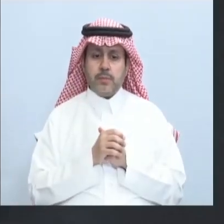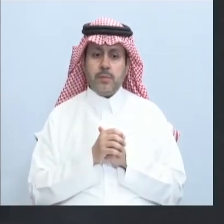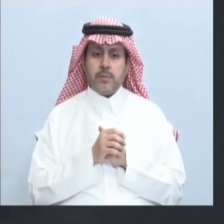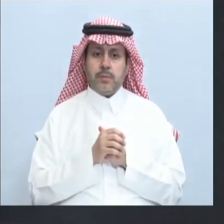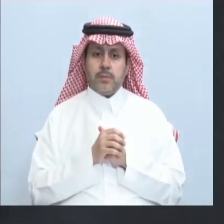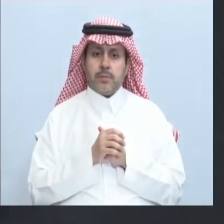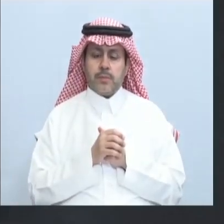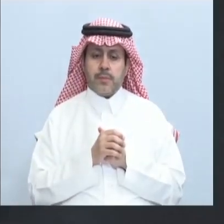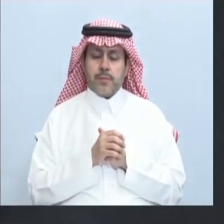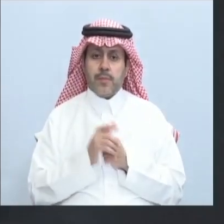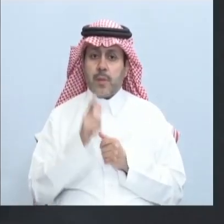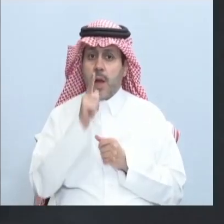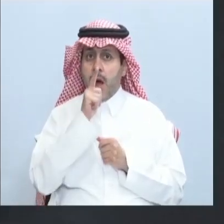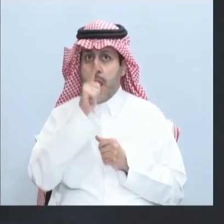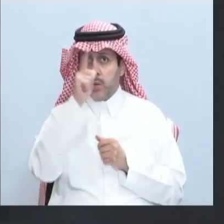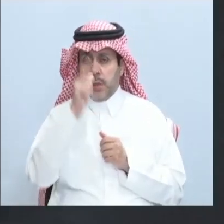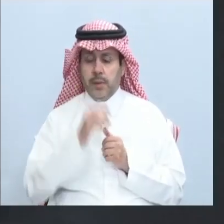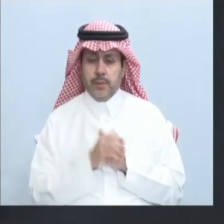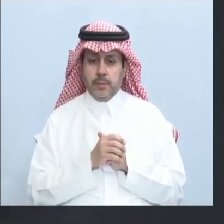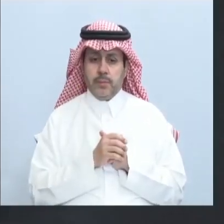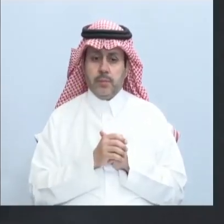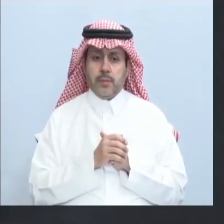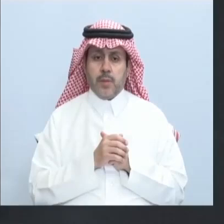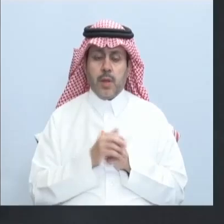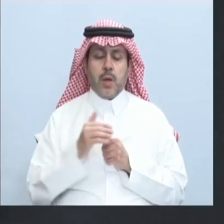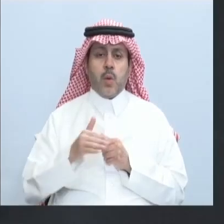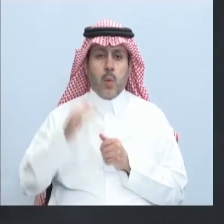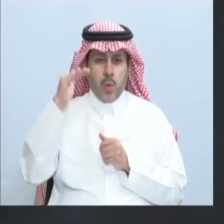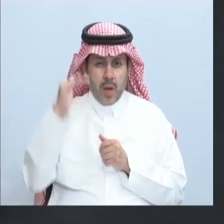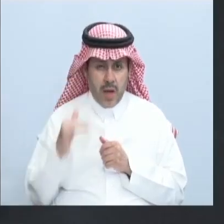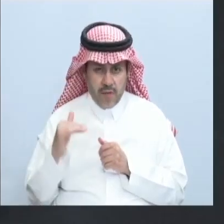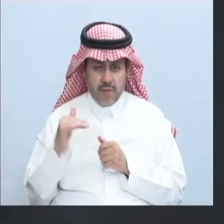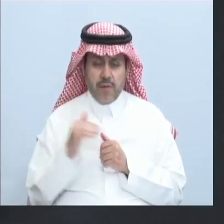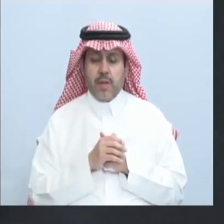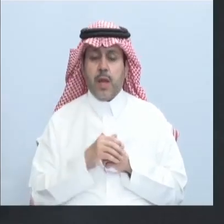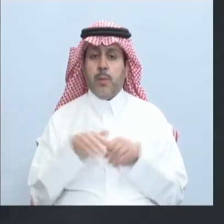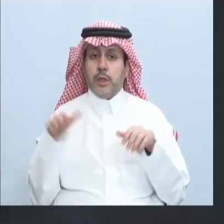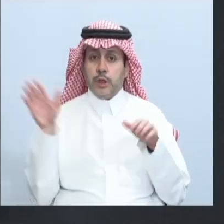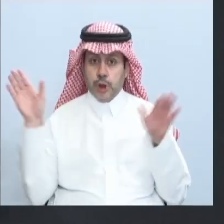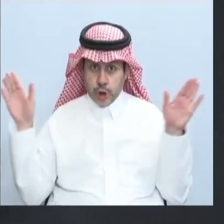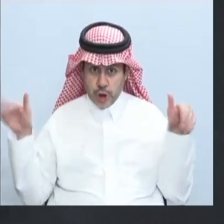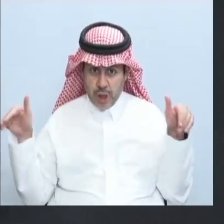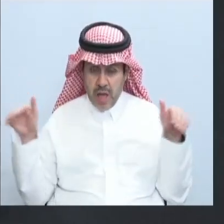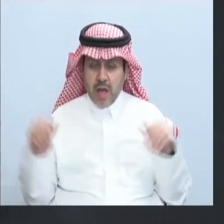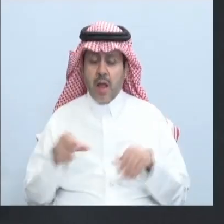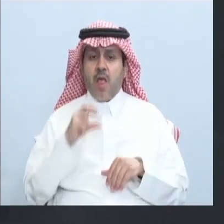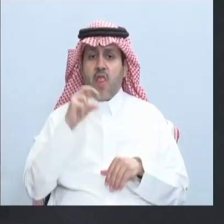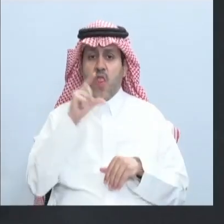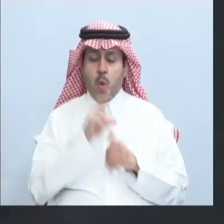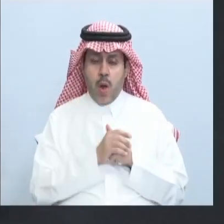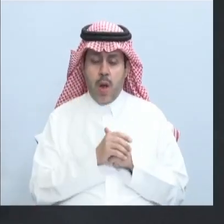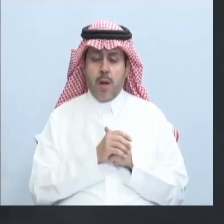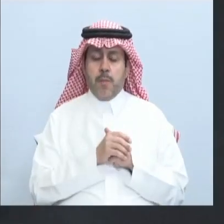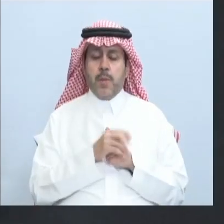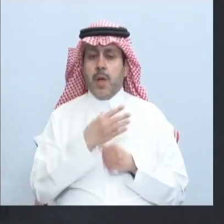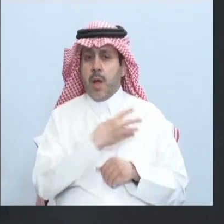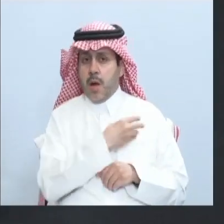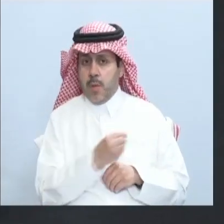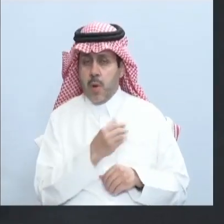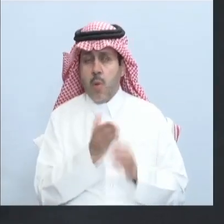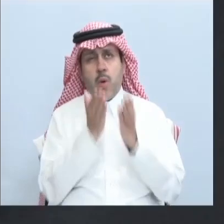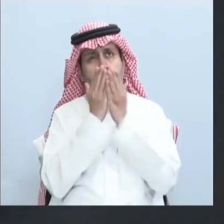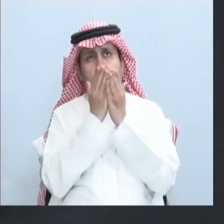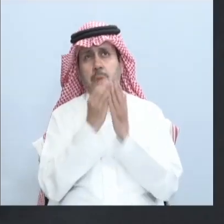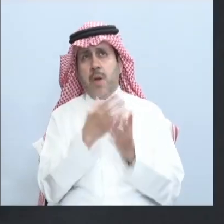الاسراء قال الله عز وجل واخفض لهما جناح الذل من الرحمه وقل رب ارحمهما كما ربياني